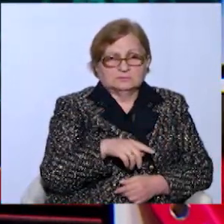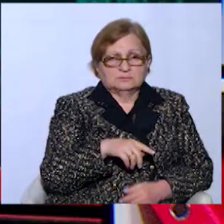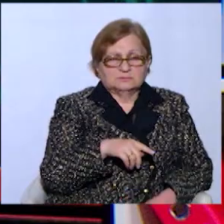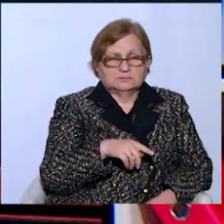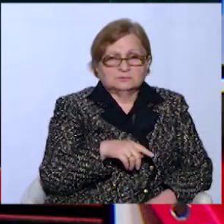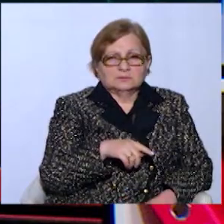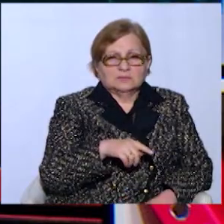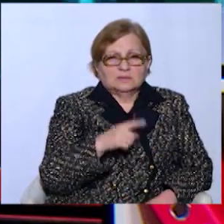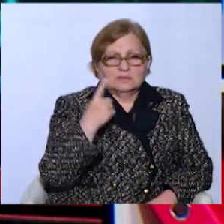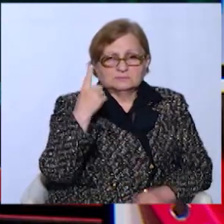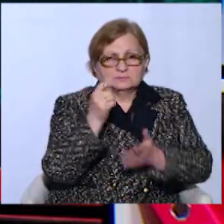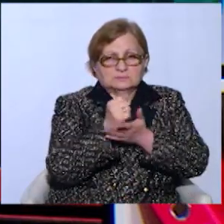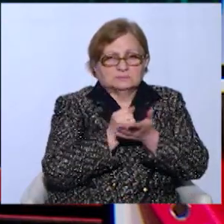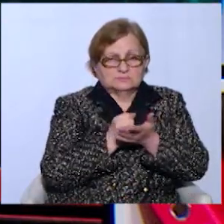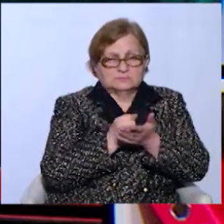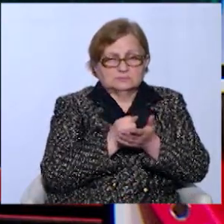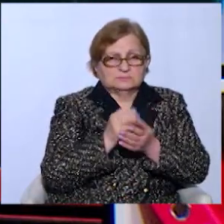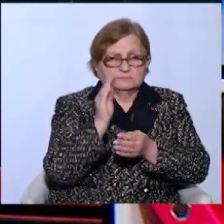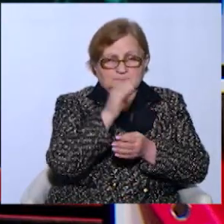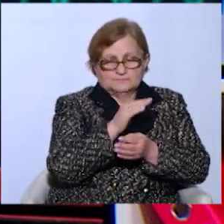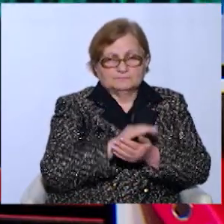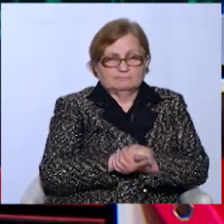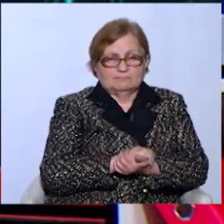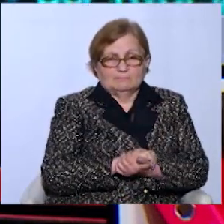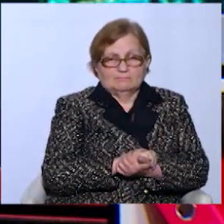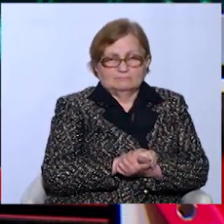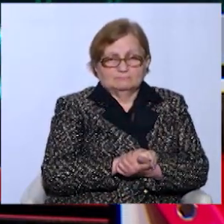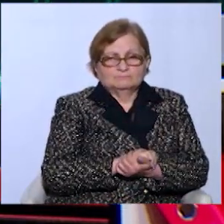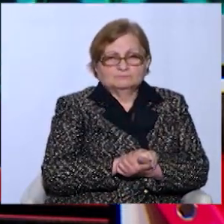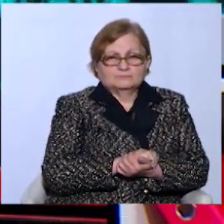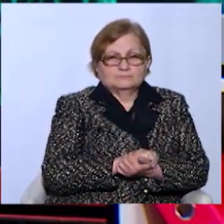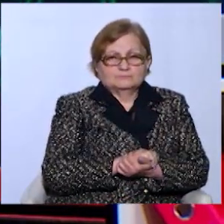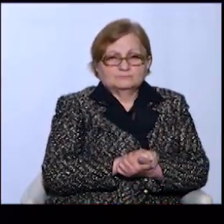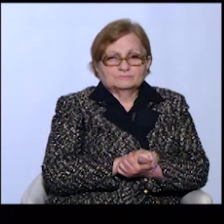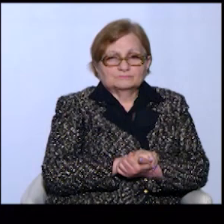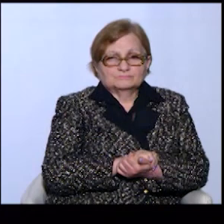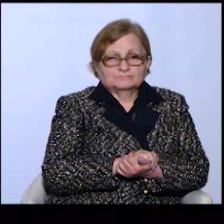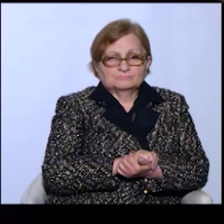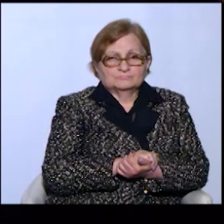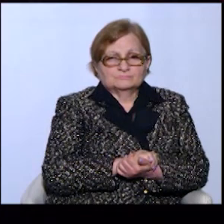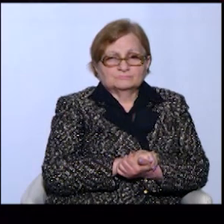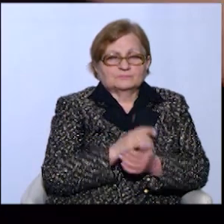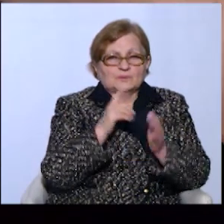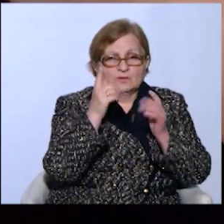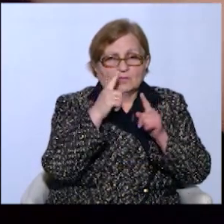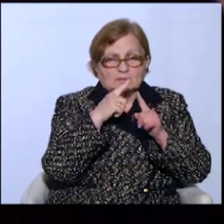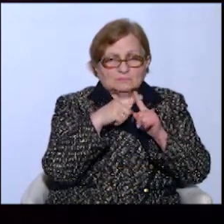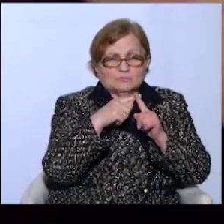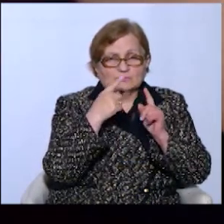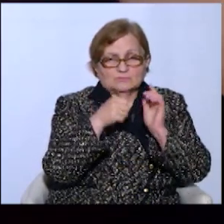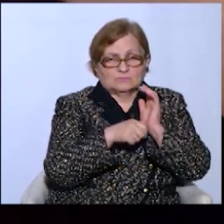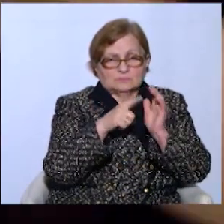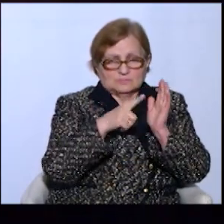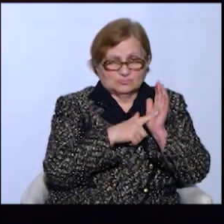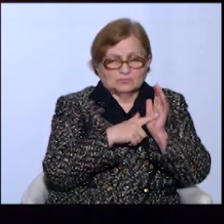აქ დავწერეთ და 1 გადავიტანეთ აქ. 10 ლარიანი გახსოვთ, ხომ? ახლა 1-ს დავუმატოთ 6 არის 7,